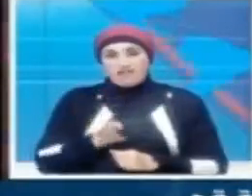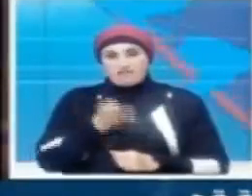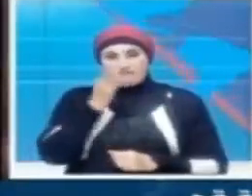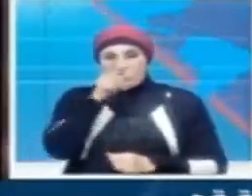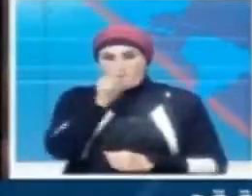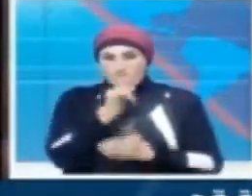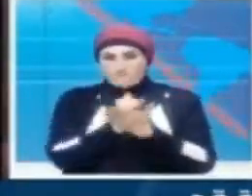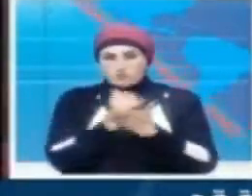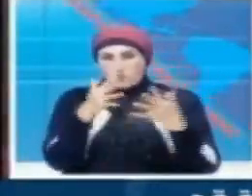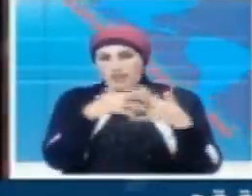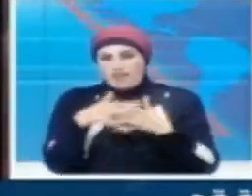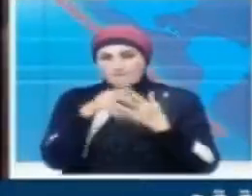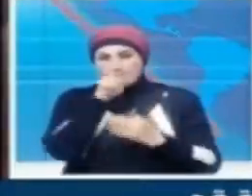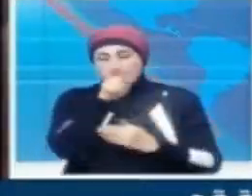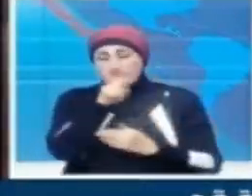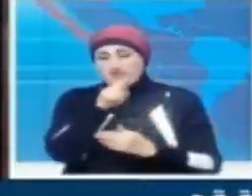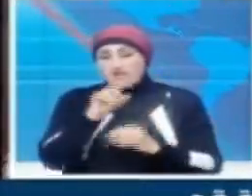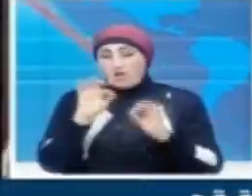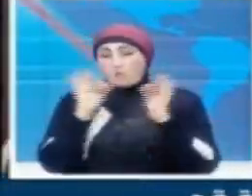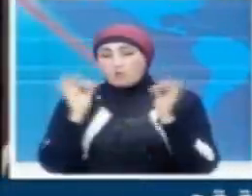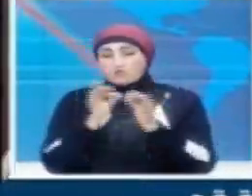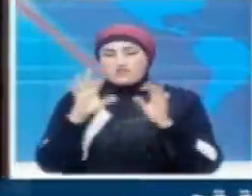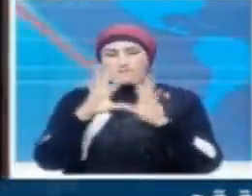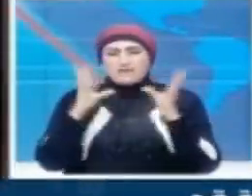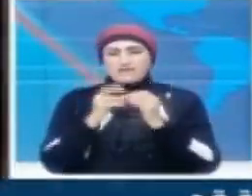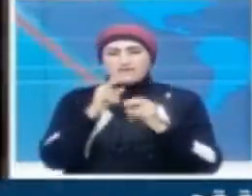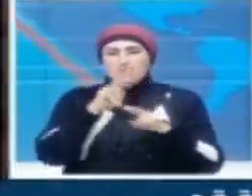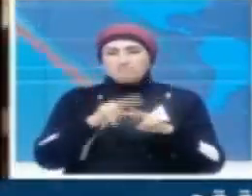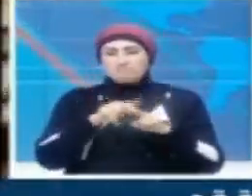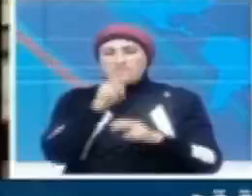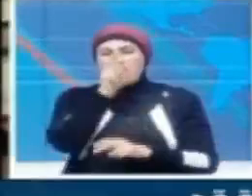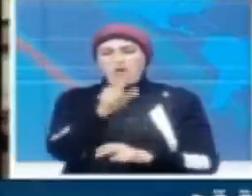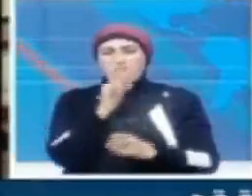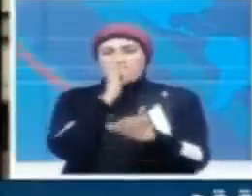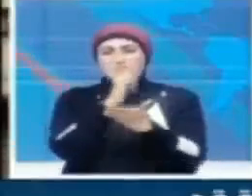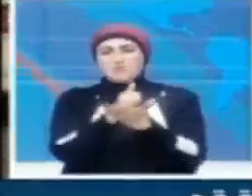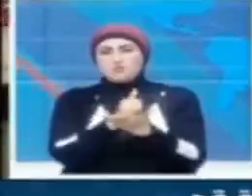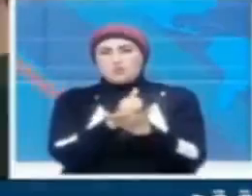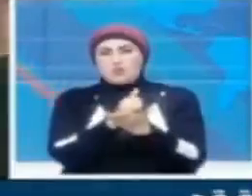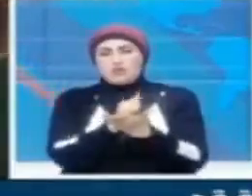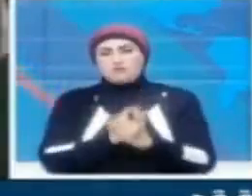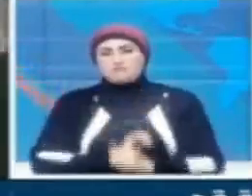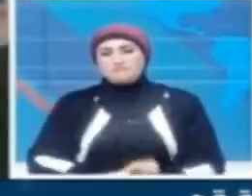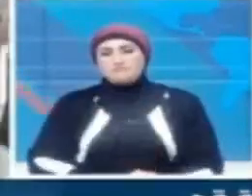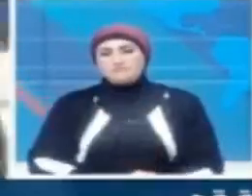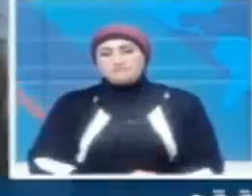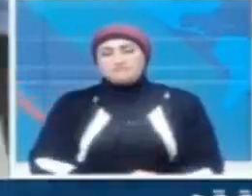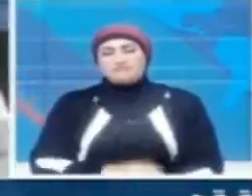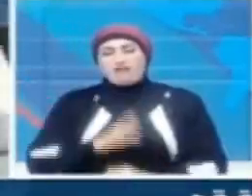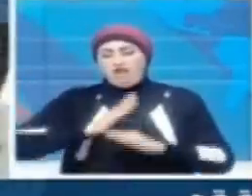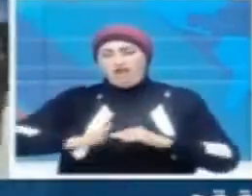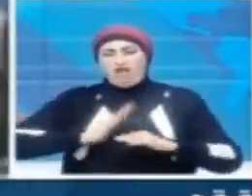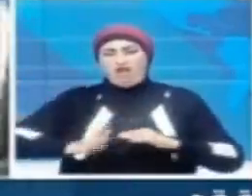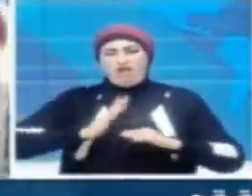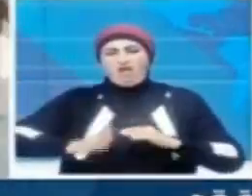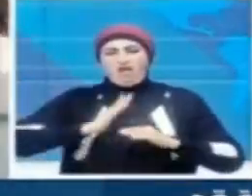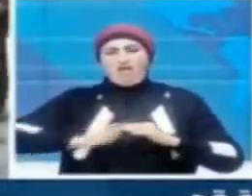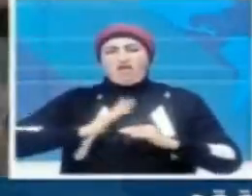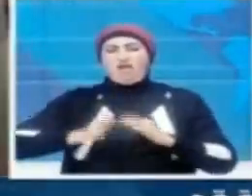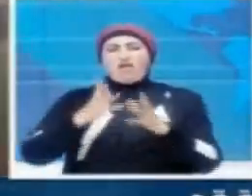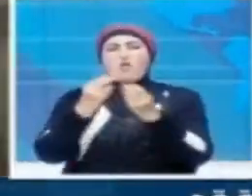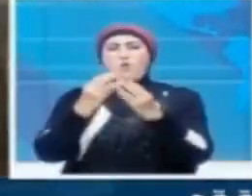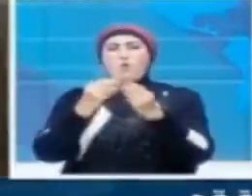الإدارة الأمريكية والمجتمع الدولي والاحتلال المسؤولية الكاملة. جرائم إسرائيلية في قطاع